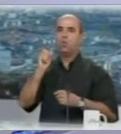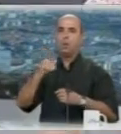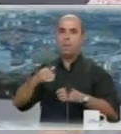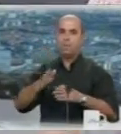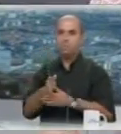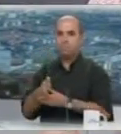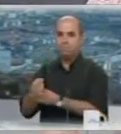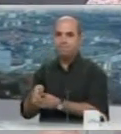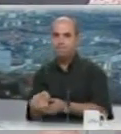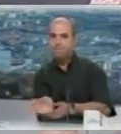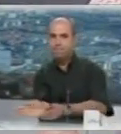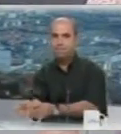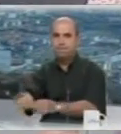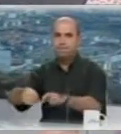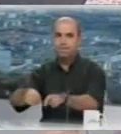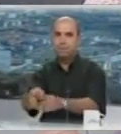خيرة